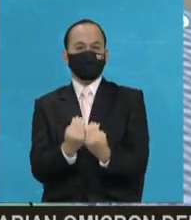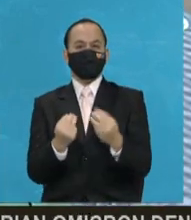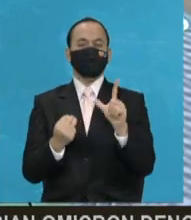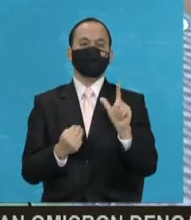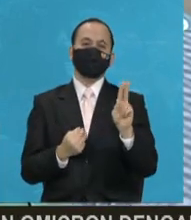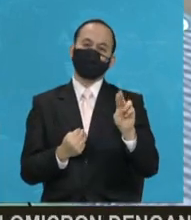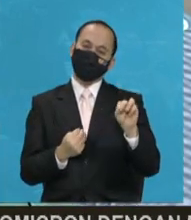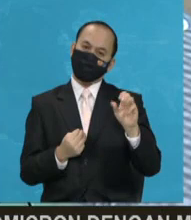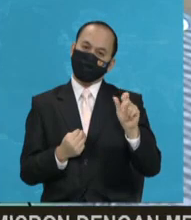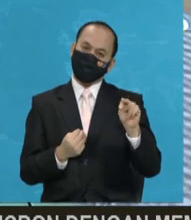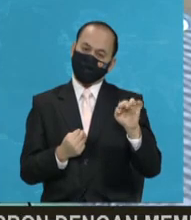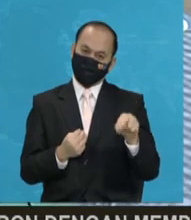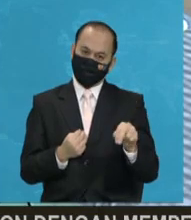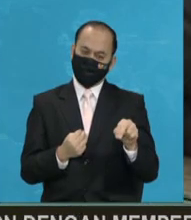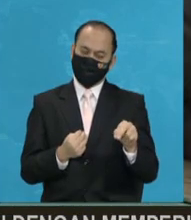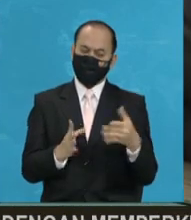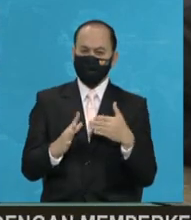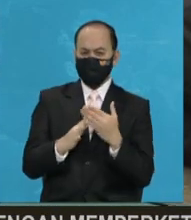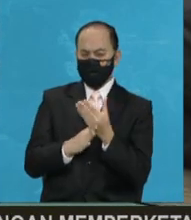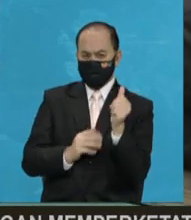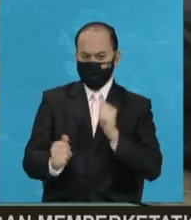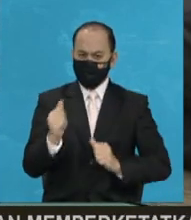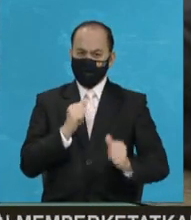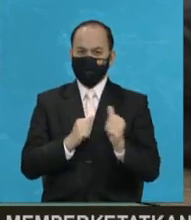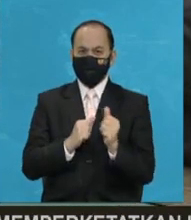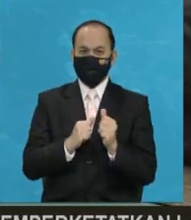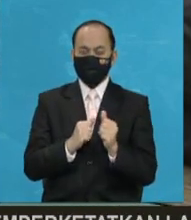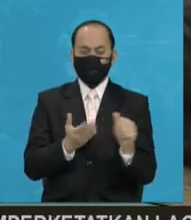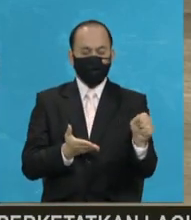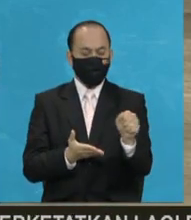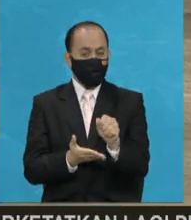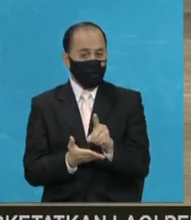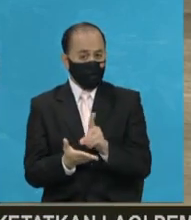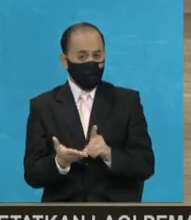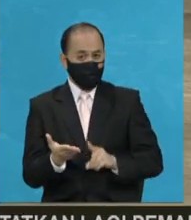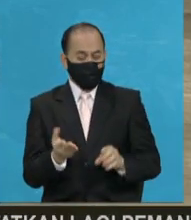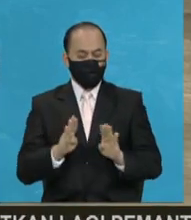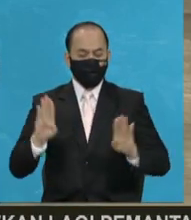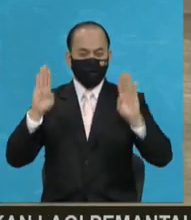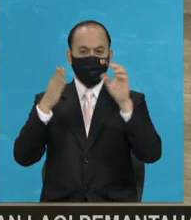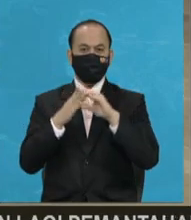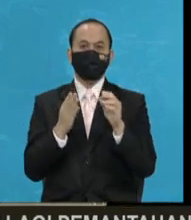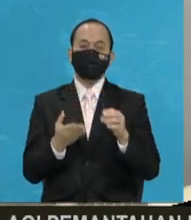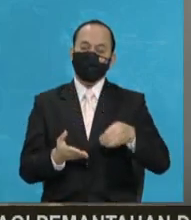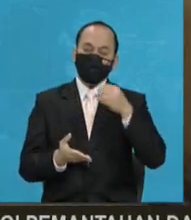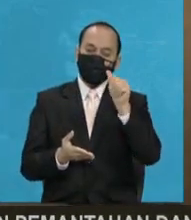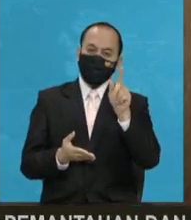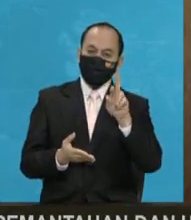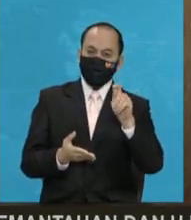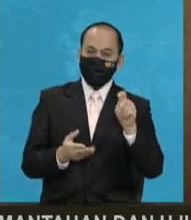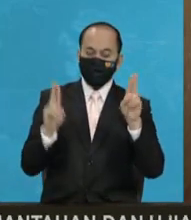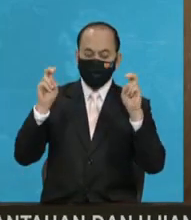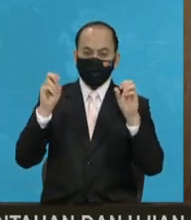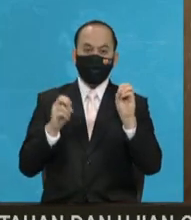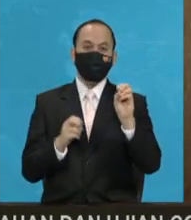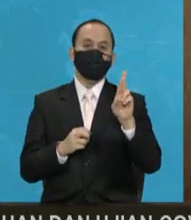Kim lamuddin antara Activity yang diketengahkan yaitu seni lukisan bengkel dan foodcourt berkonsepkan